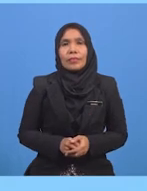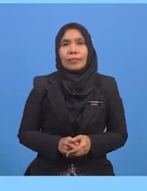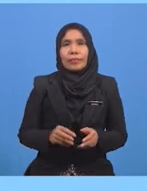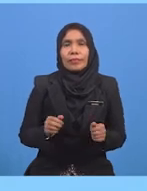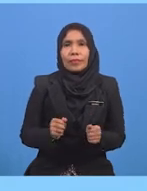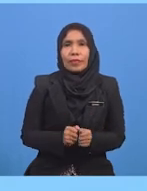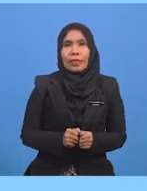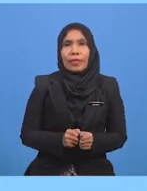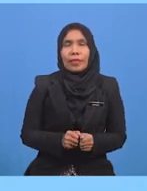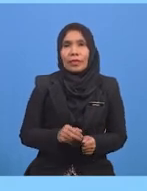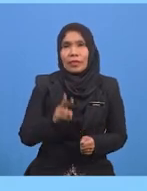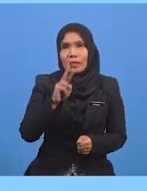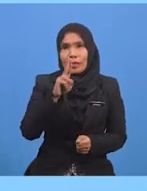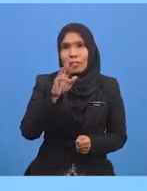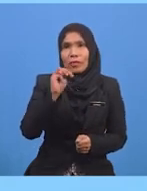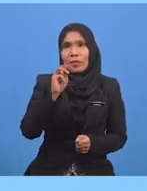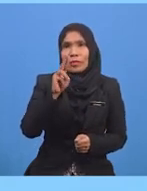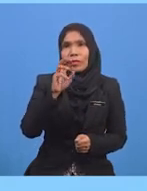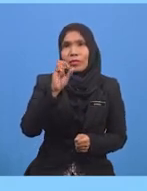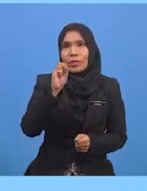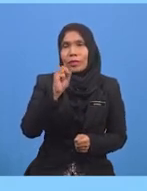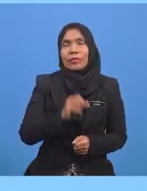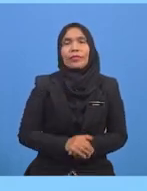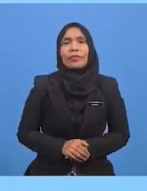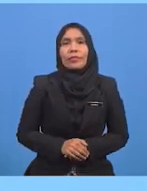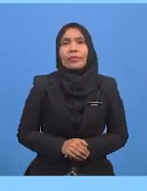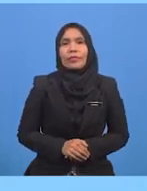dengan laju darab masa.